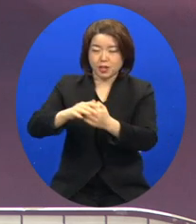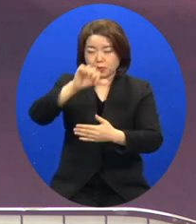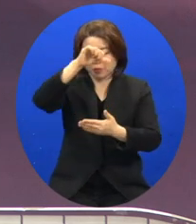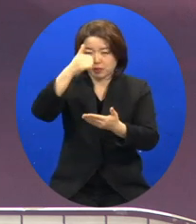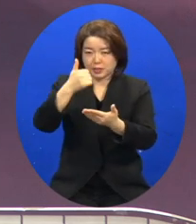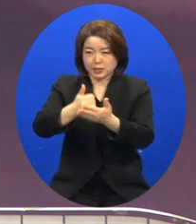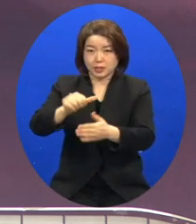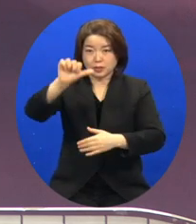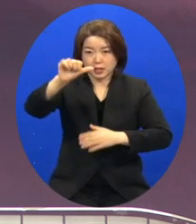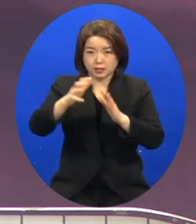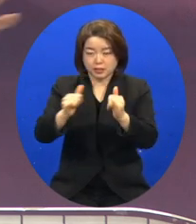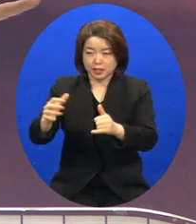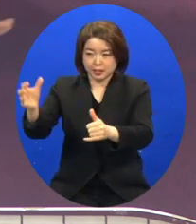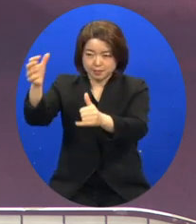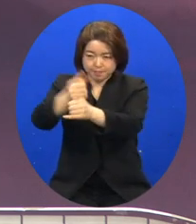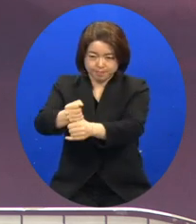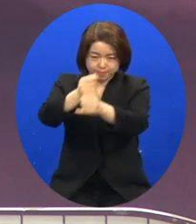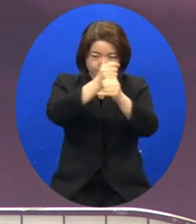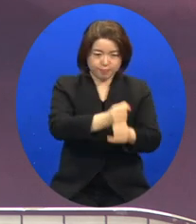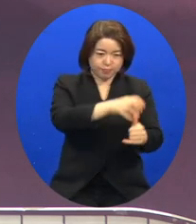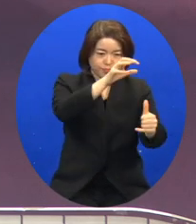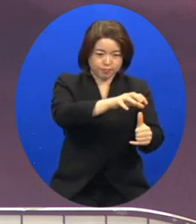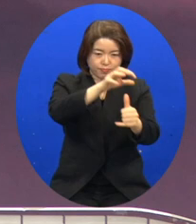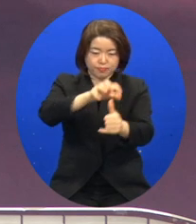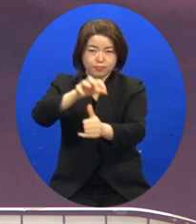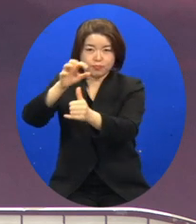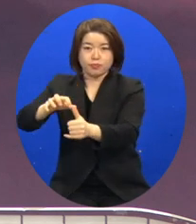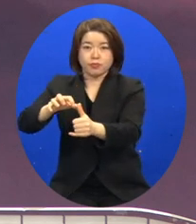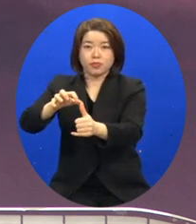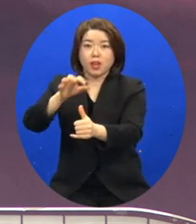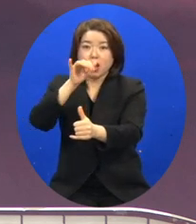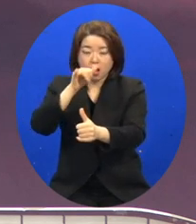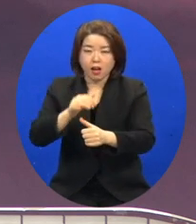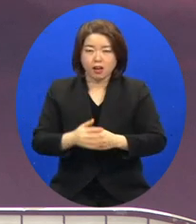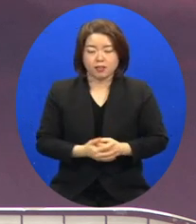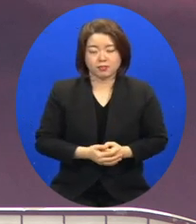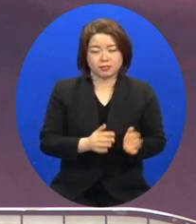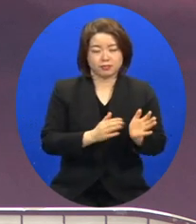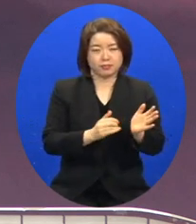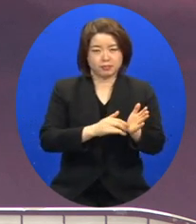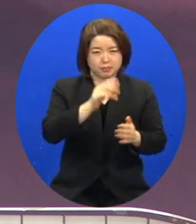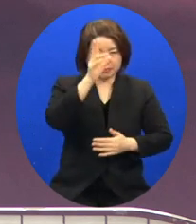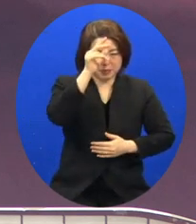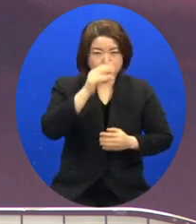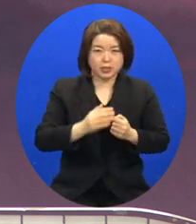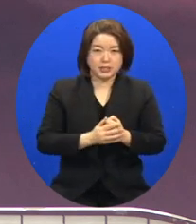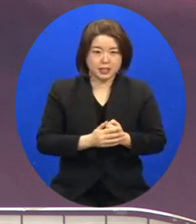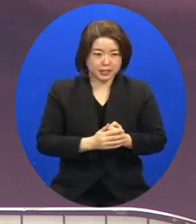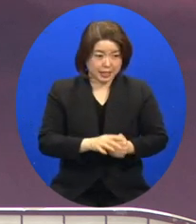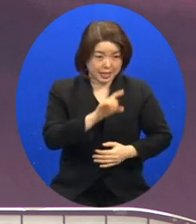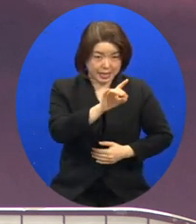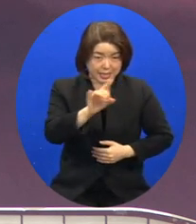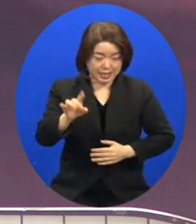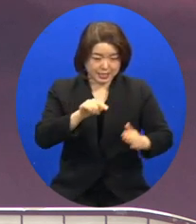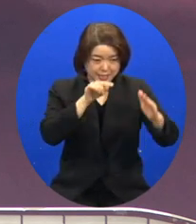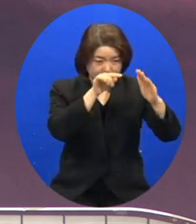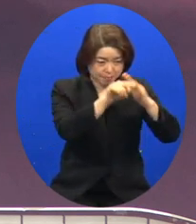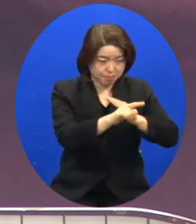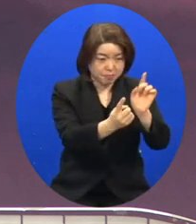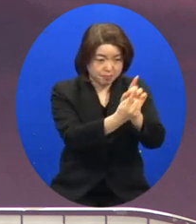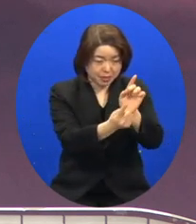다 체포해서 독방에 다가 다 넣었습니다 그리고 비밀 경찰이 그 한 사람 한 사람을 만나서